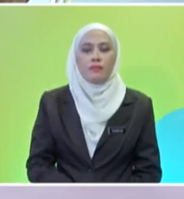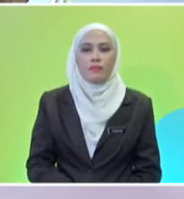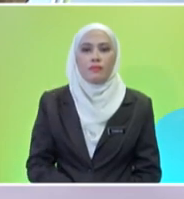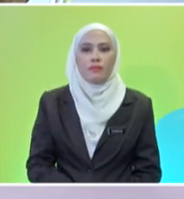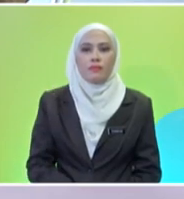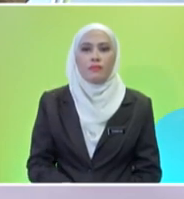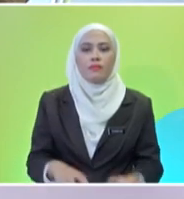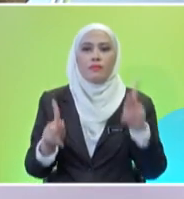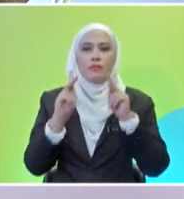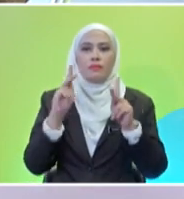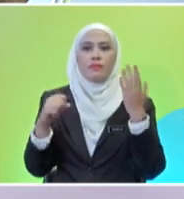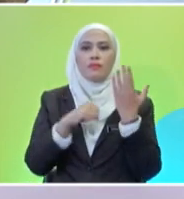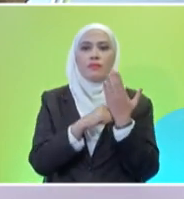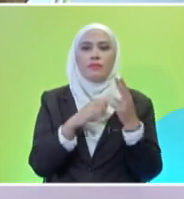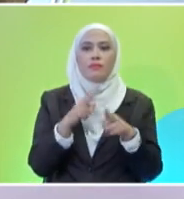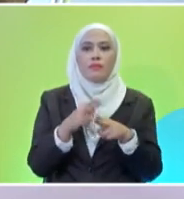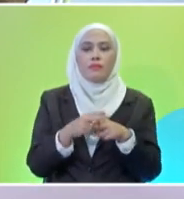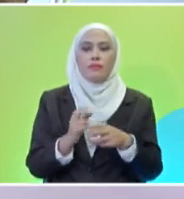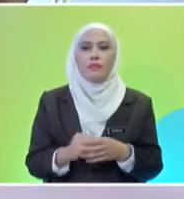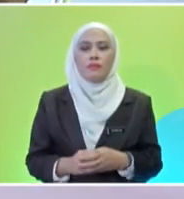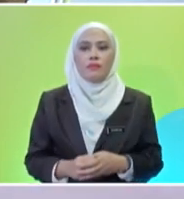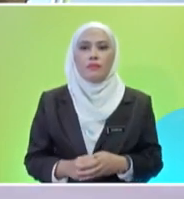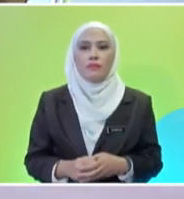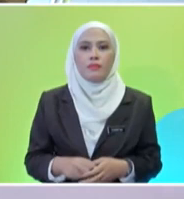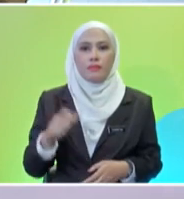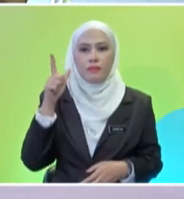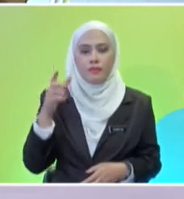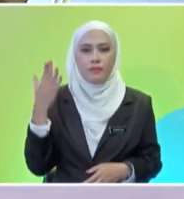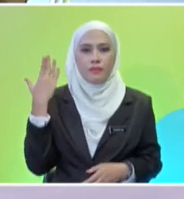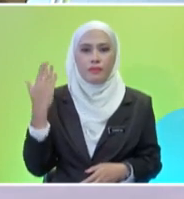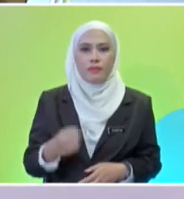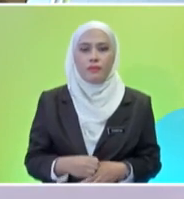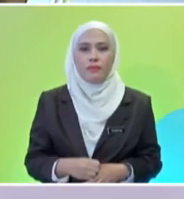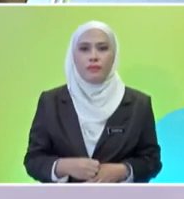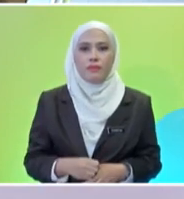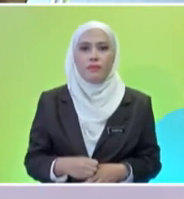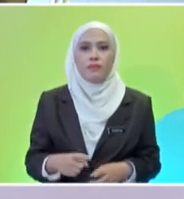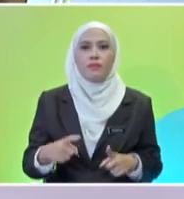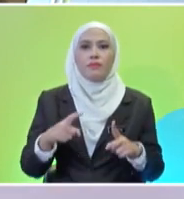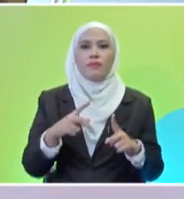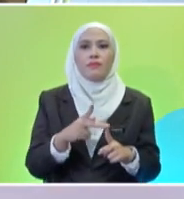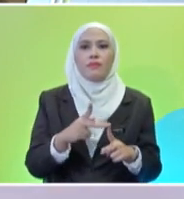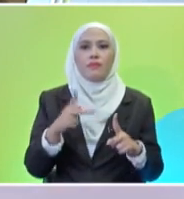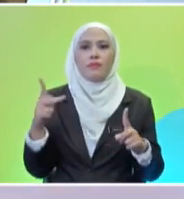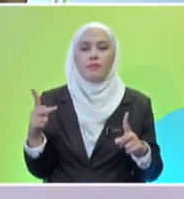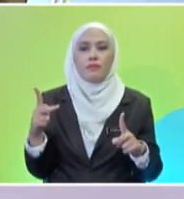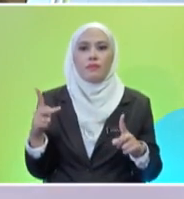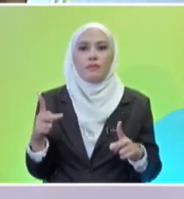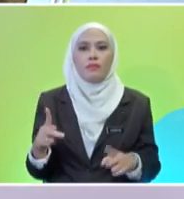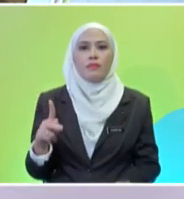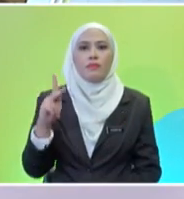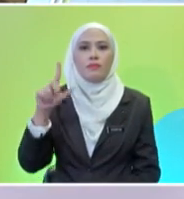kata sandiname jadi dilihat tadi Fizi tersebut daripada kelam